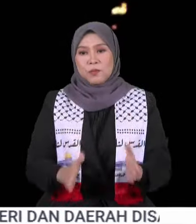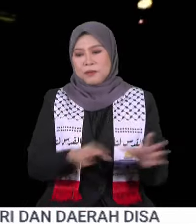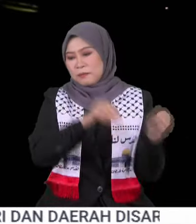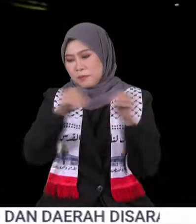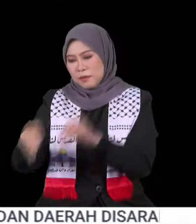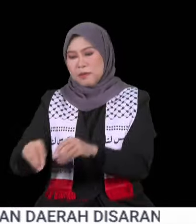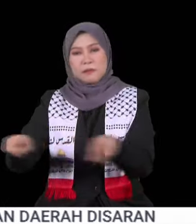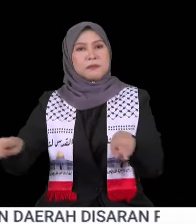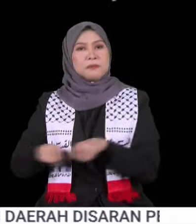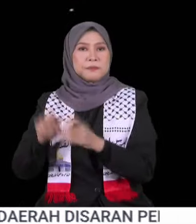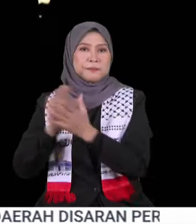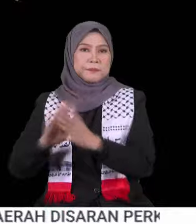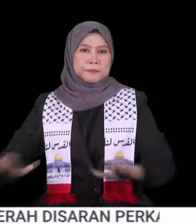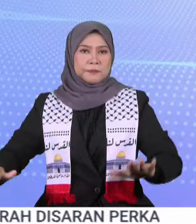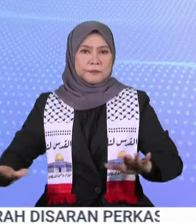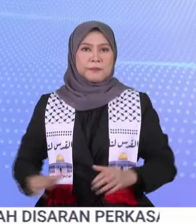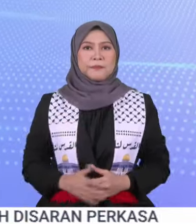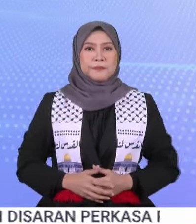selamat.